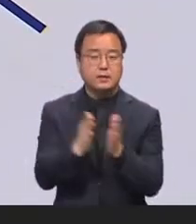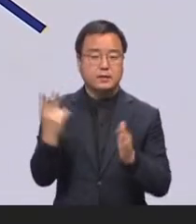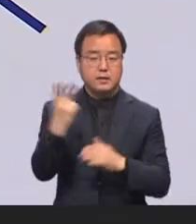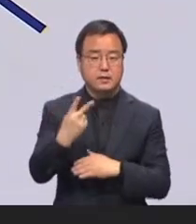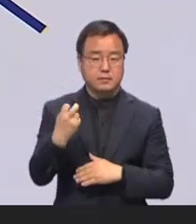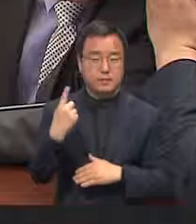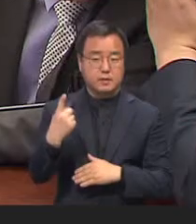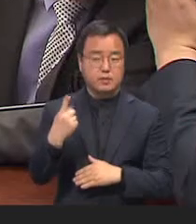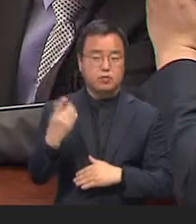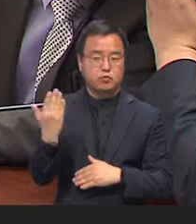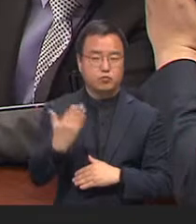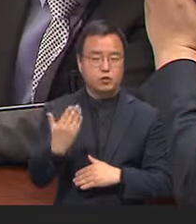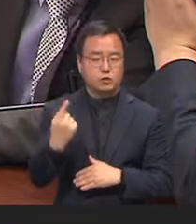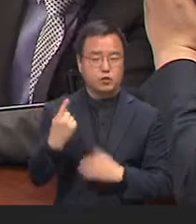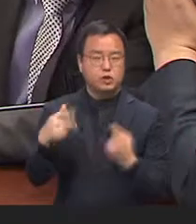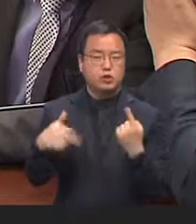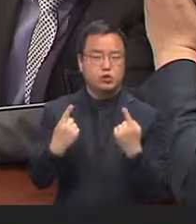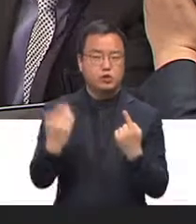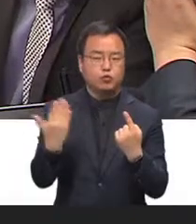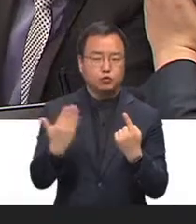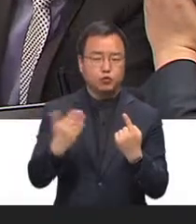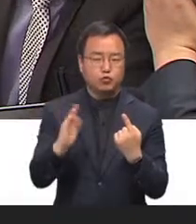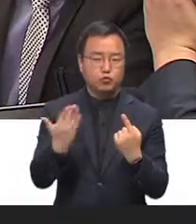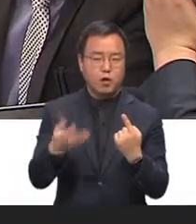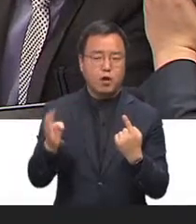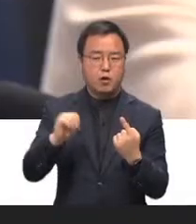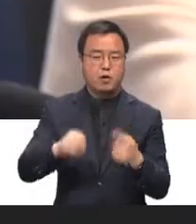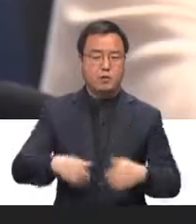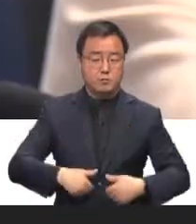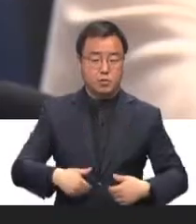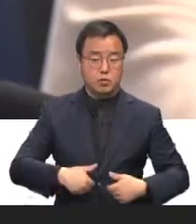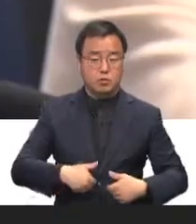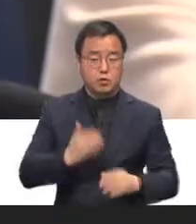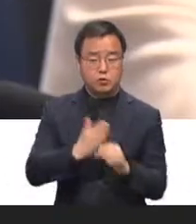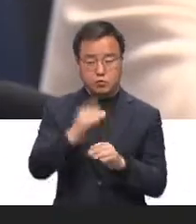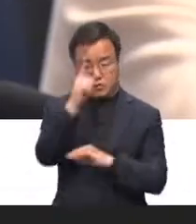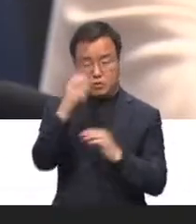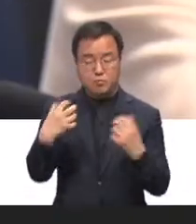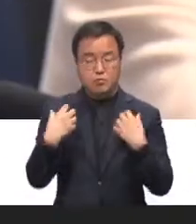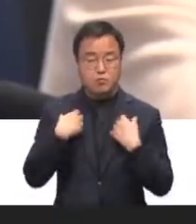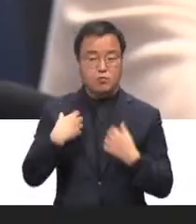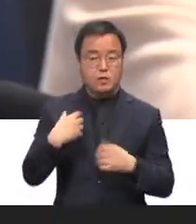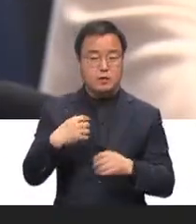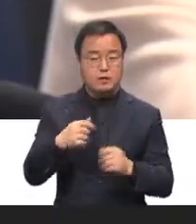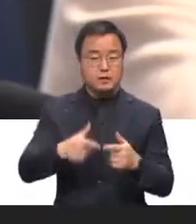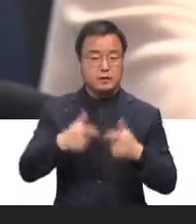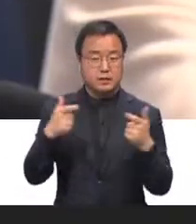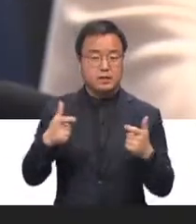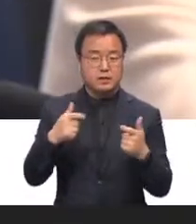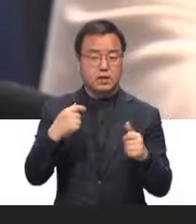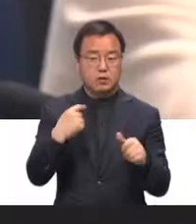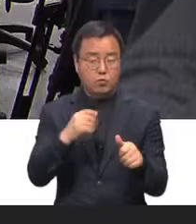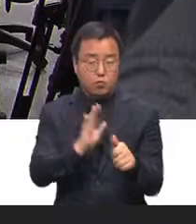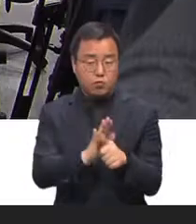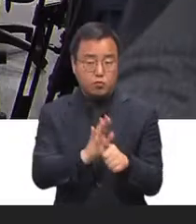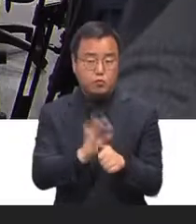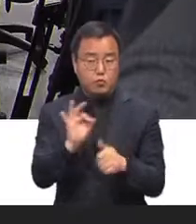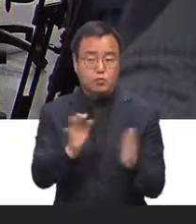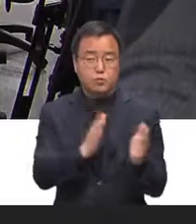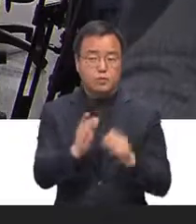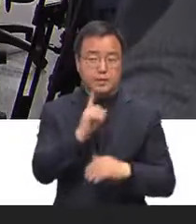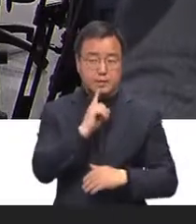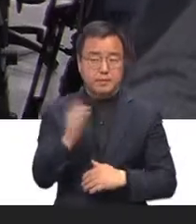필요합니다 이 가운데 정부가 분담하는 돈에 대해선 찌에 교복은 법을 신설을 재원을 마련해 방침이지만